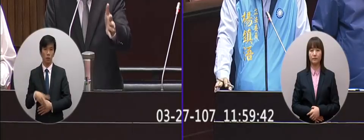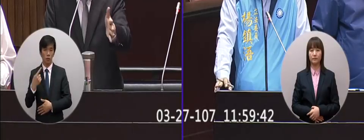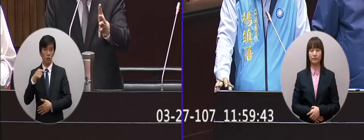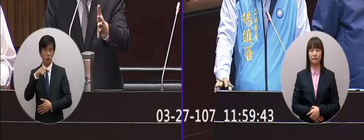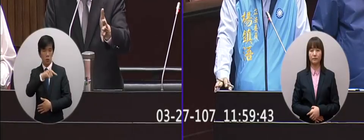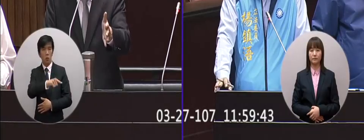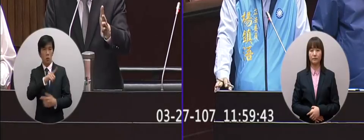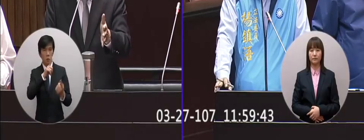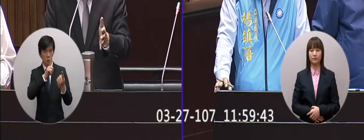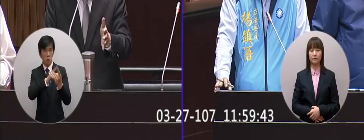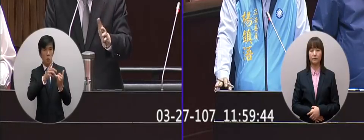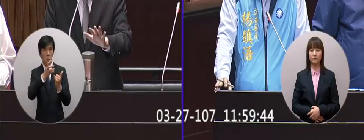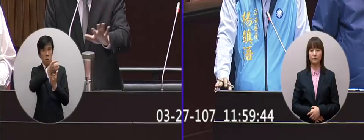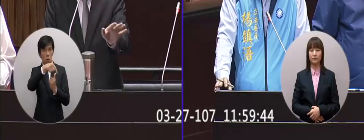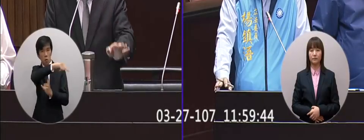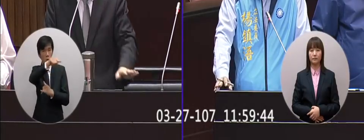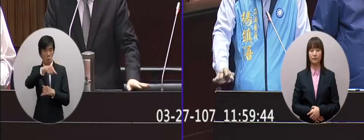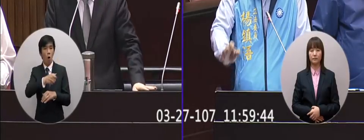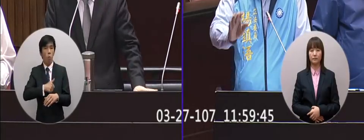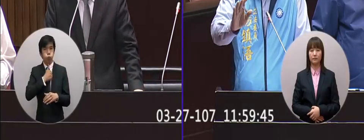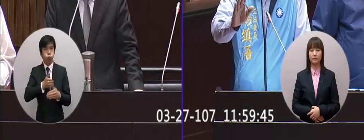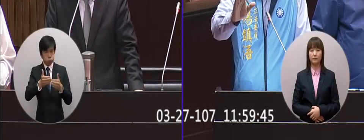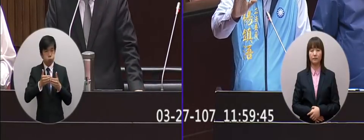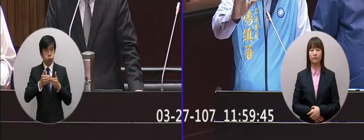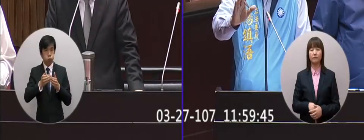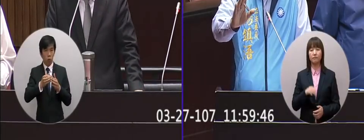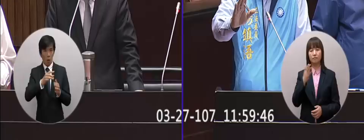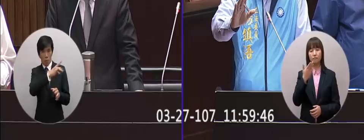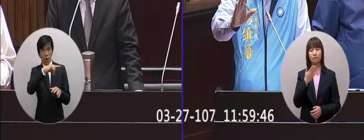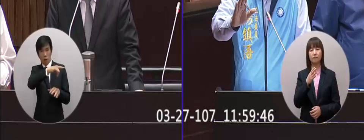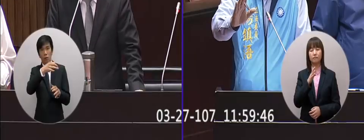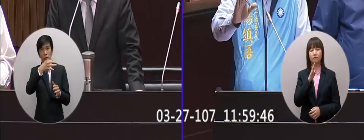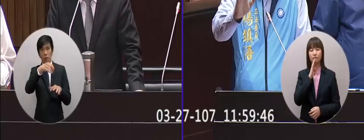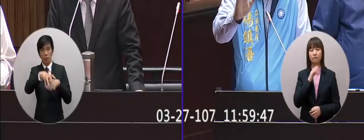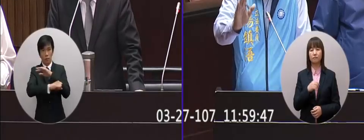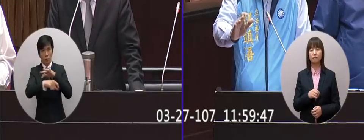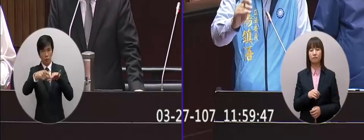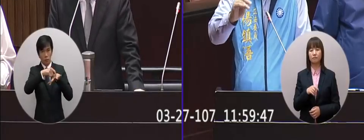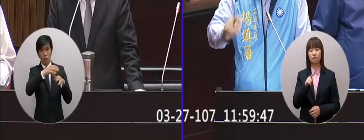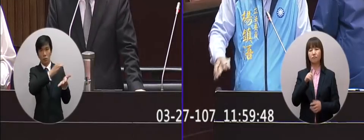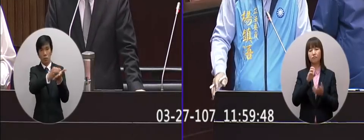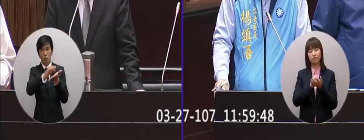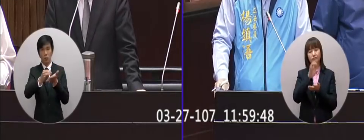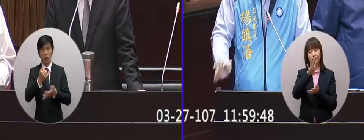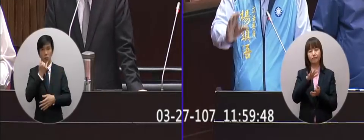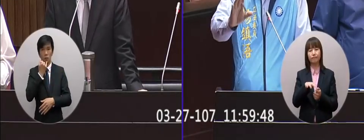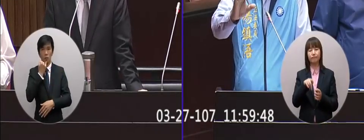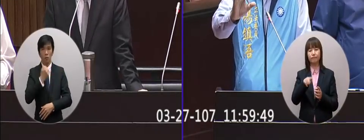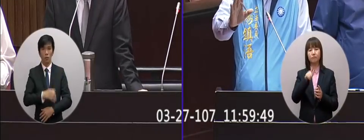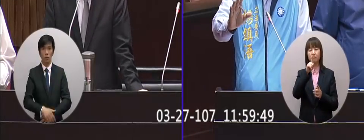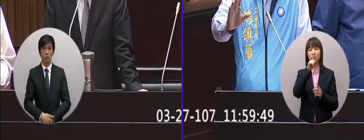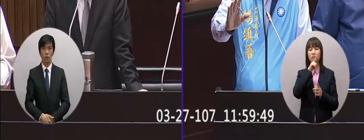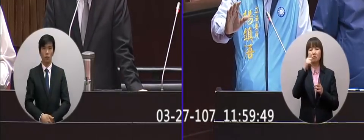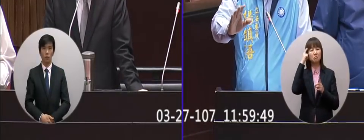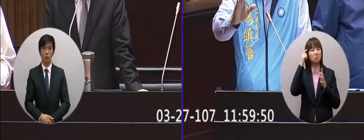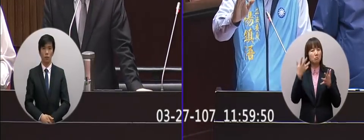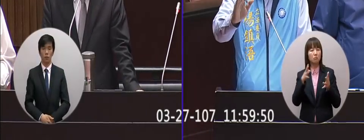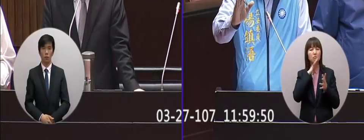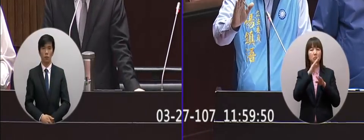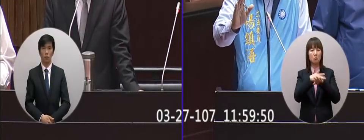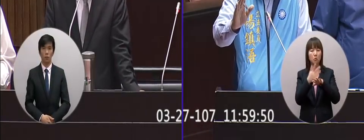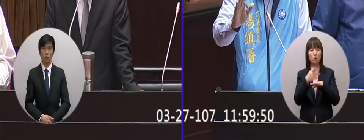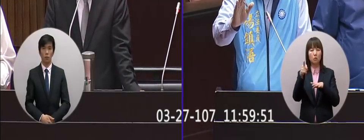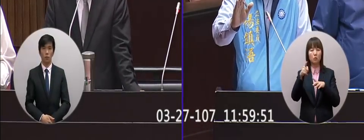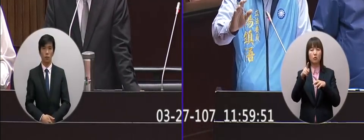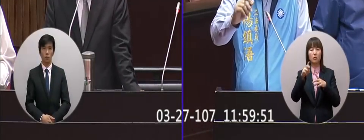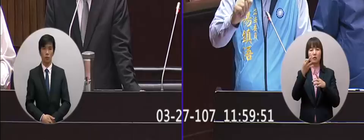需要，对地方的发展来讲又需要，那就可以用这笔钱。其实一直都是这个样子。 跟院长报告哈，您一直讲的概念就是不会让